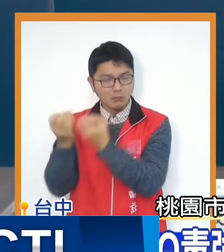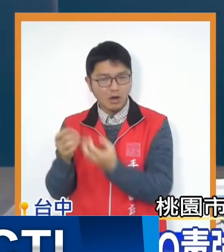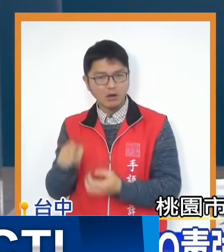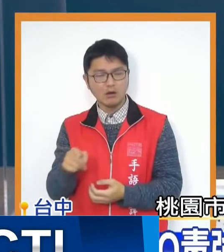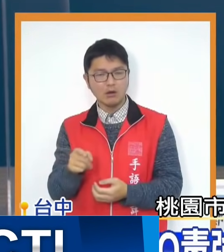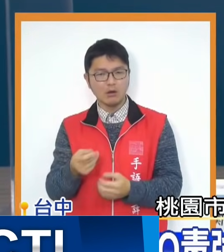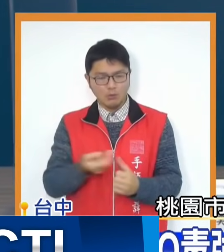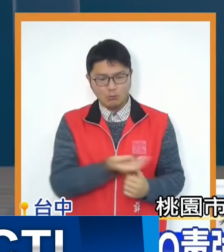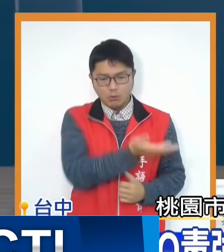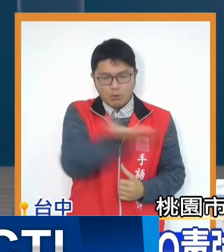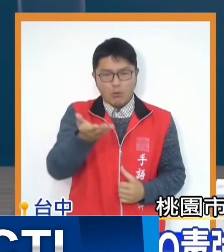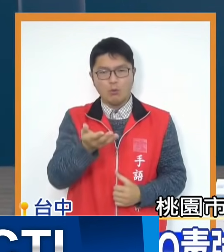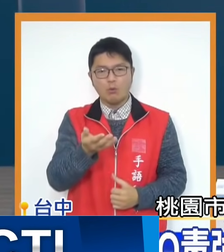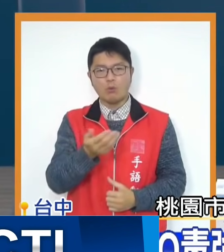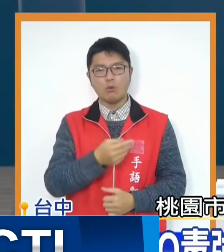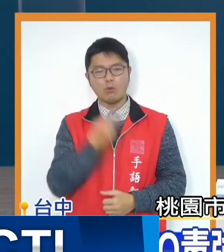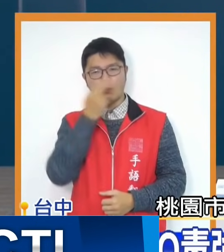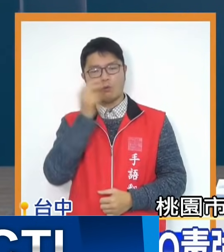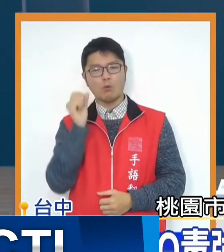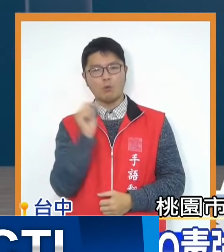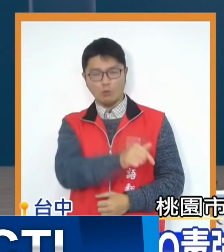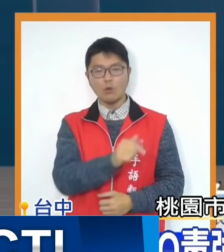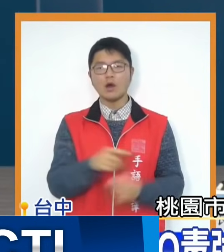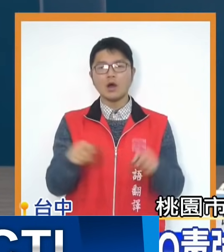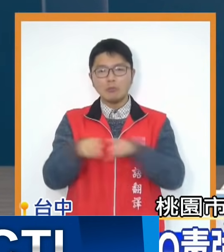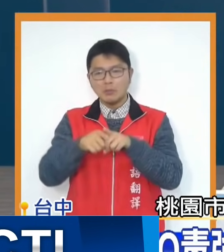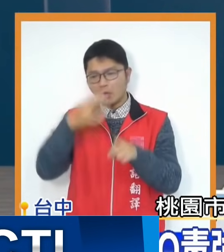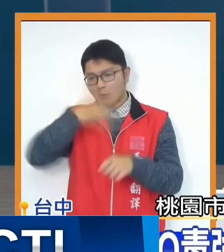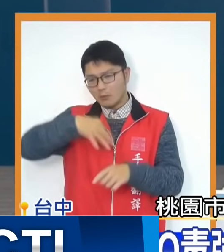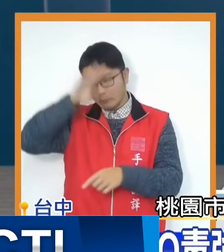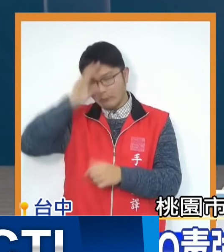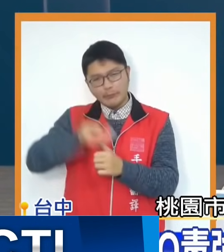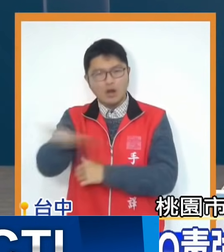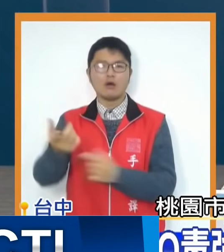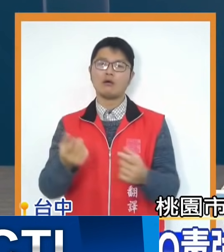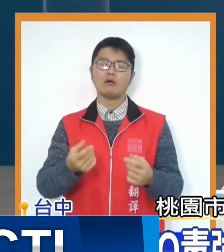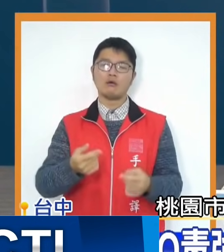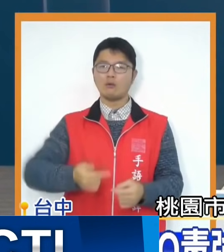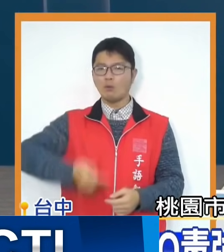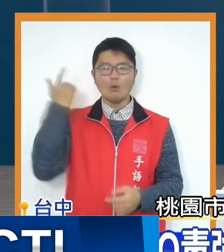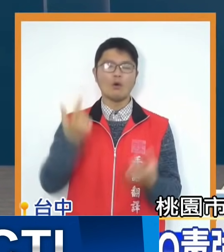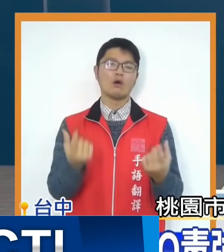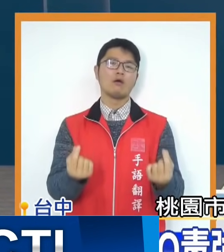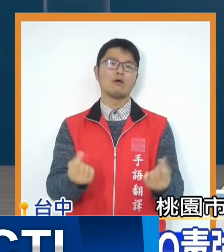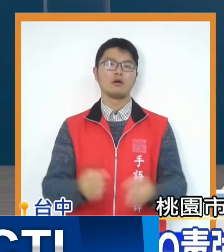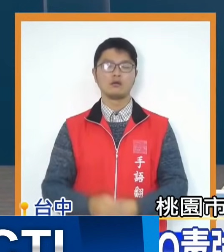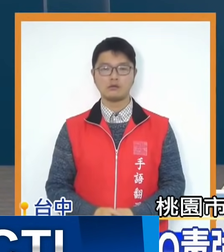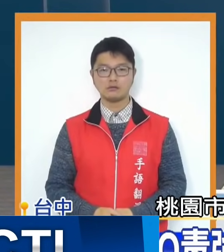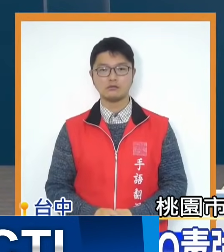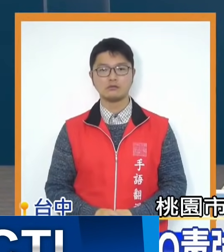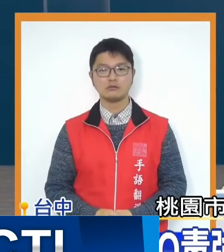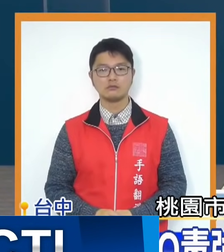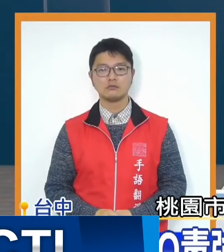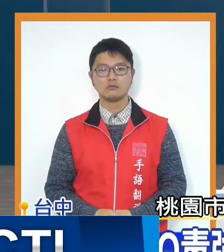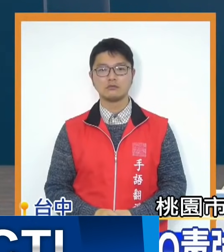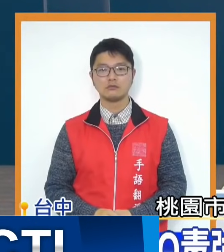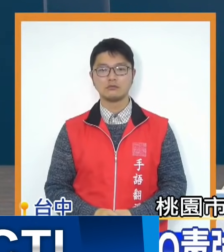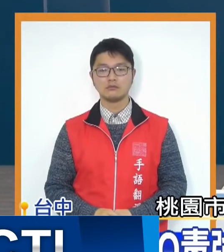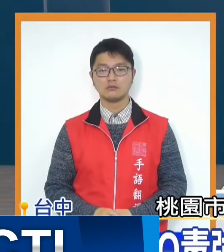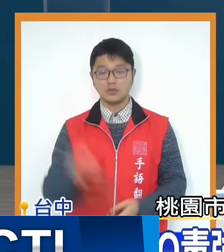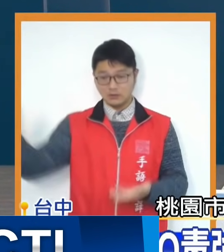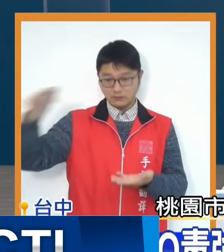播力事实上是跟流感一样非常迅速。那我想我们在入境